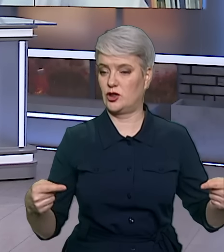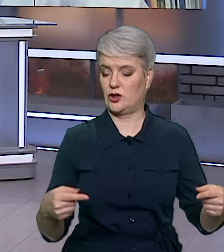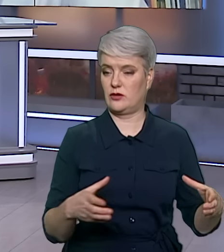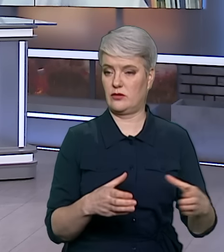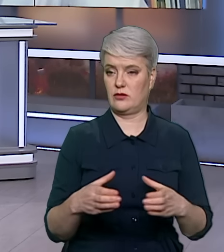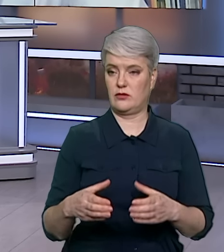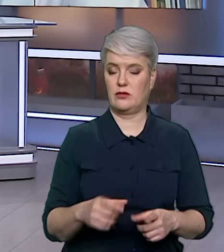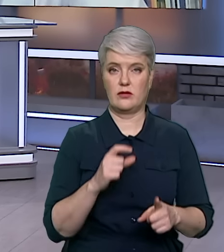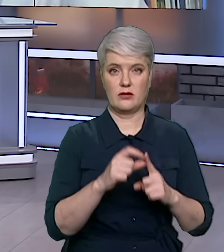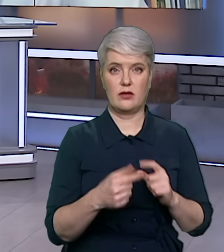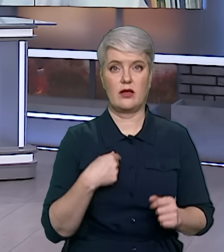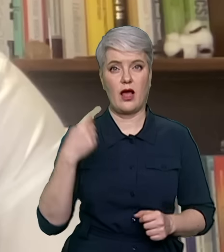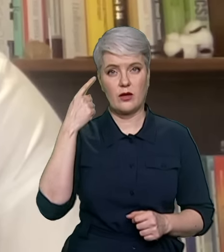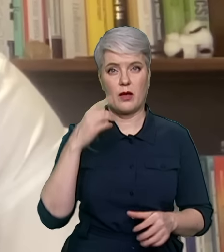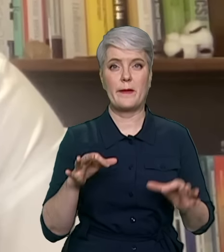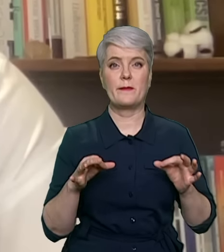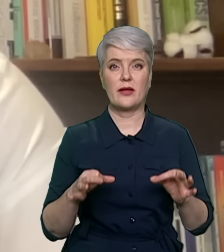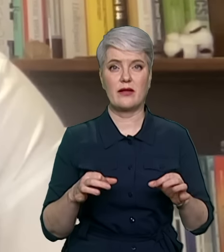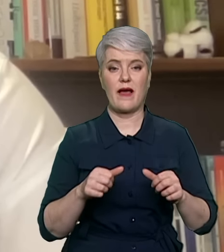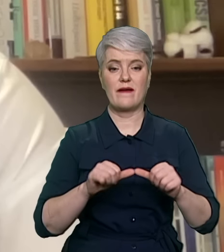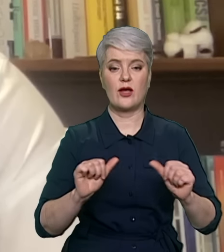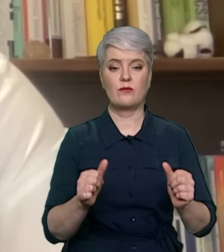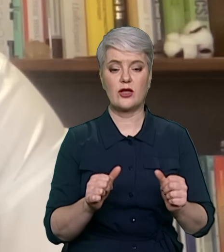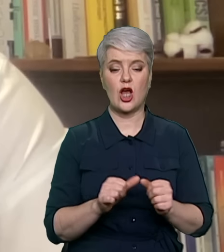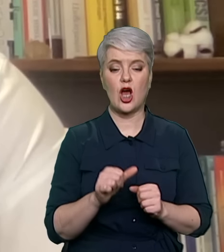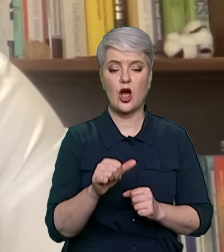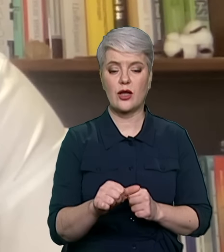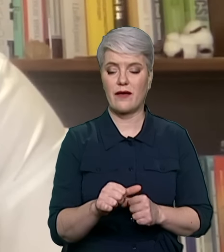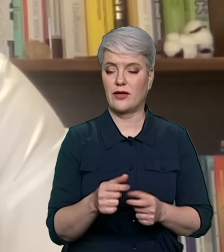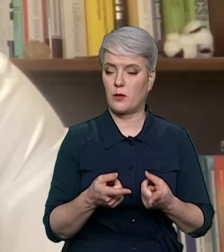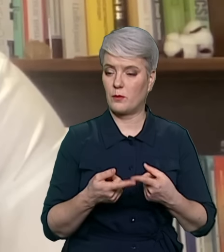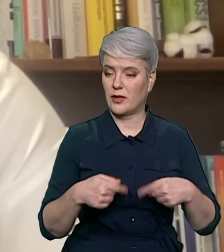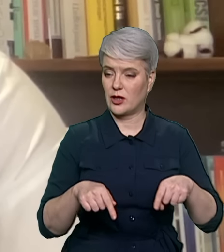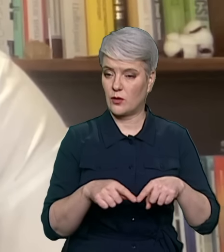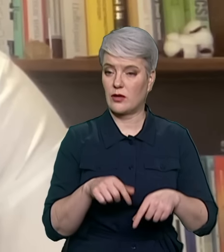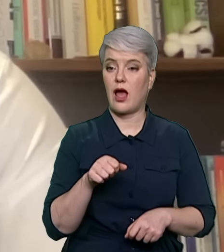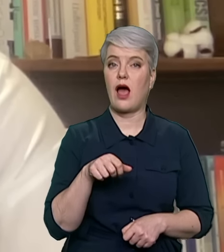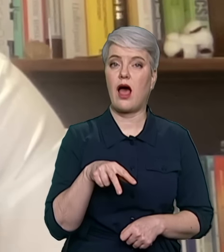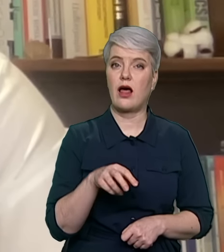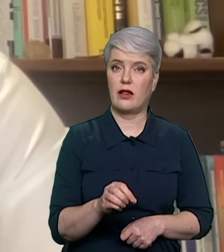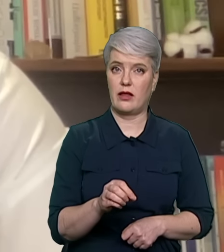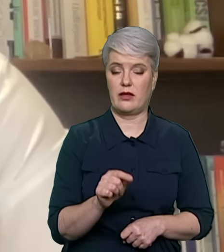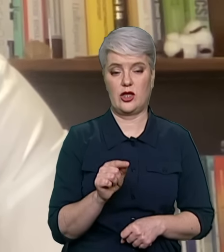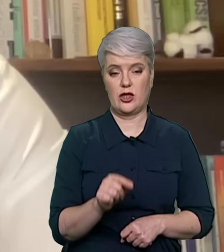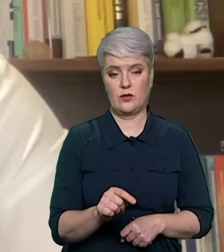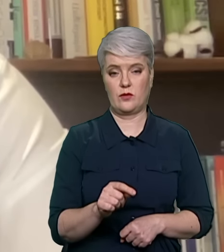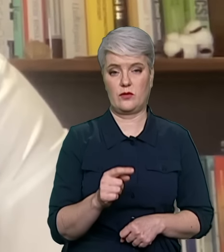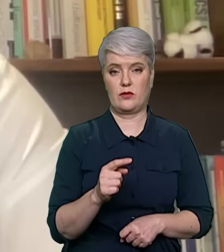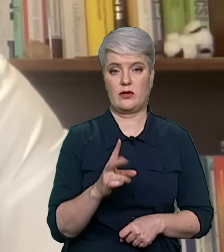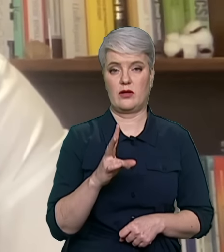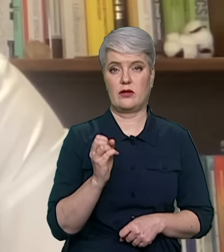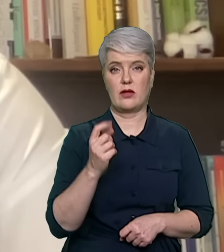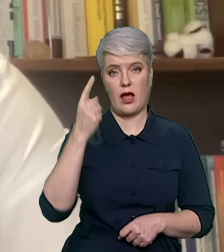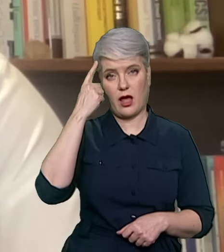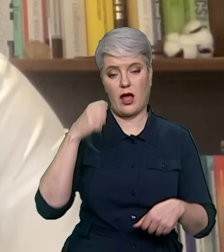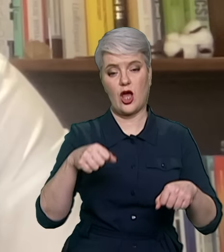Я думаю, що правильніше все ж таки формувати окремі підрозділи, але тут знову ж таки на розсуд Збройних